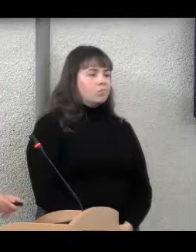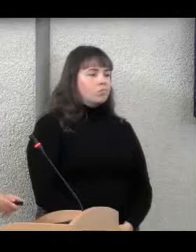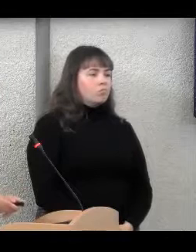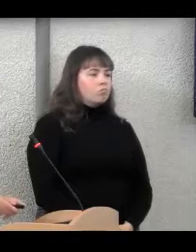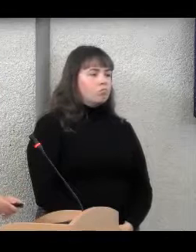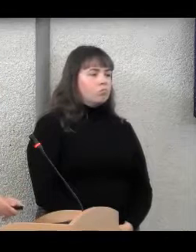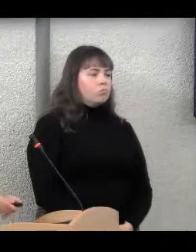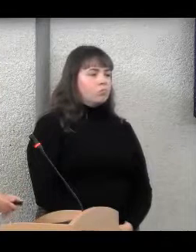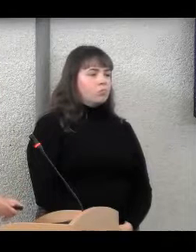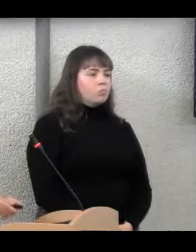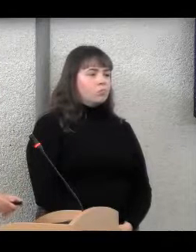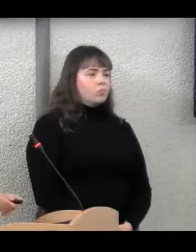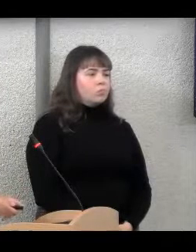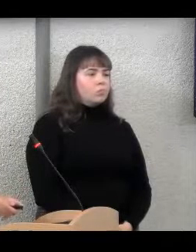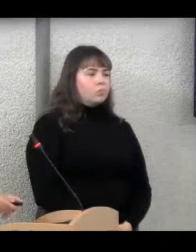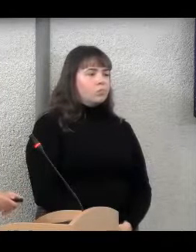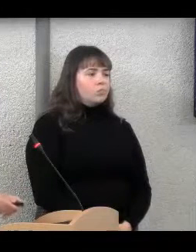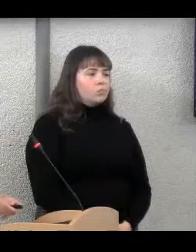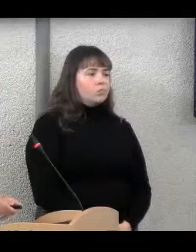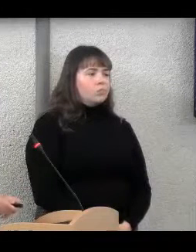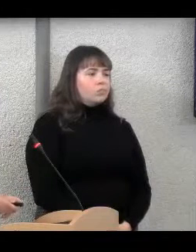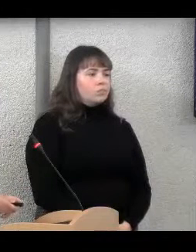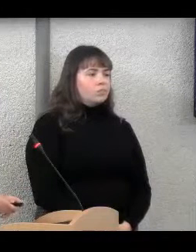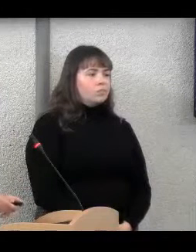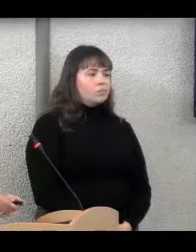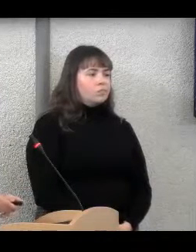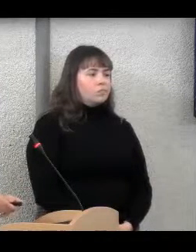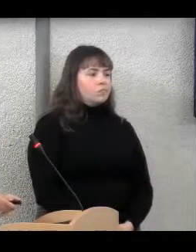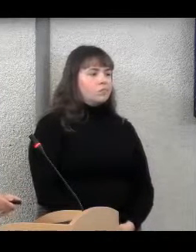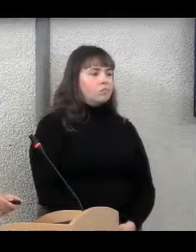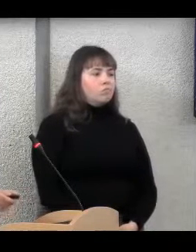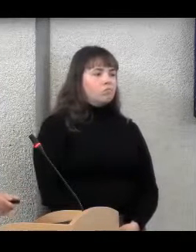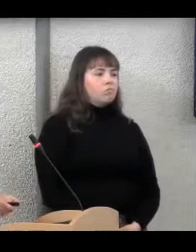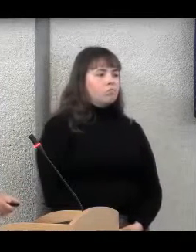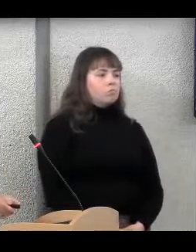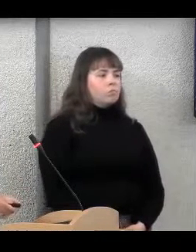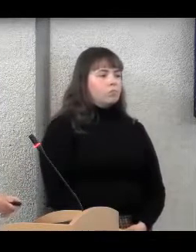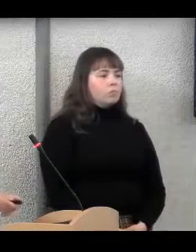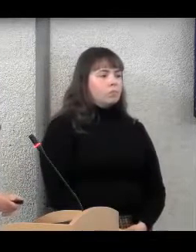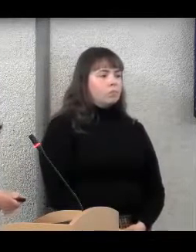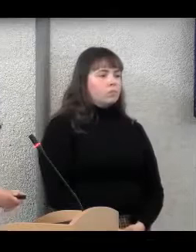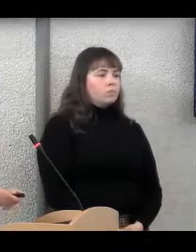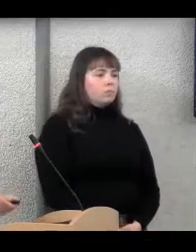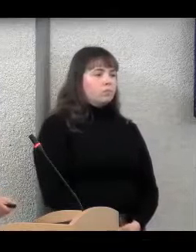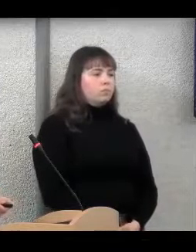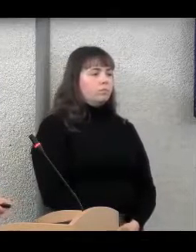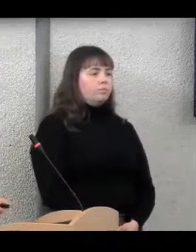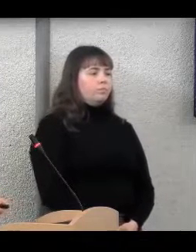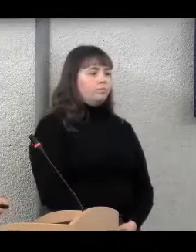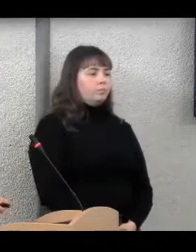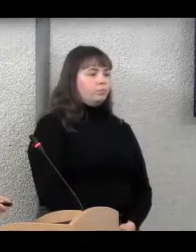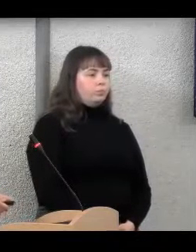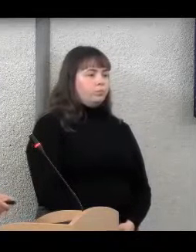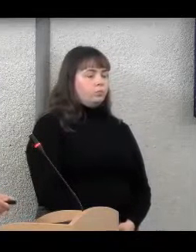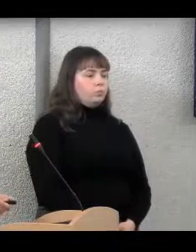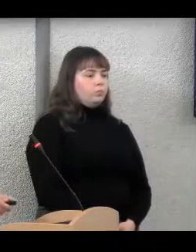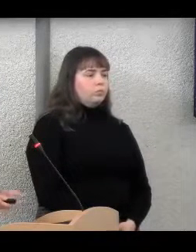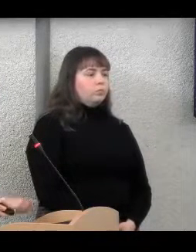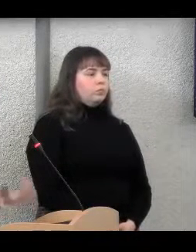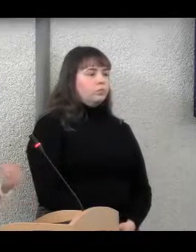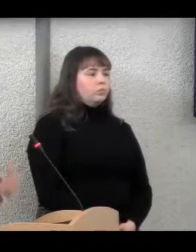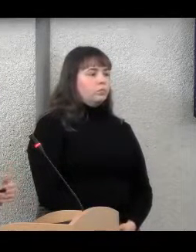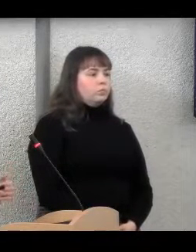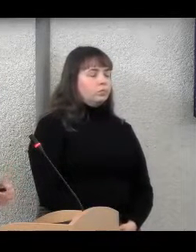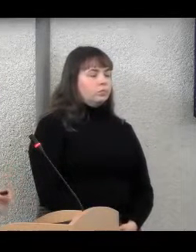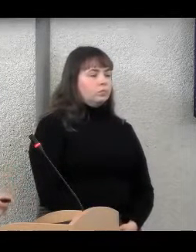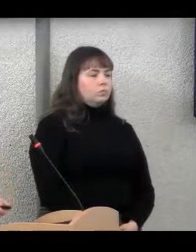further carbon farming developments here in Lithuania. So I would like to thank you all for your attention, and I